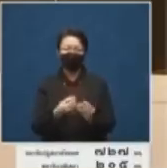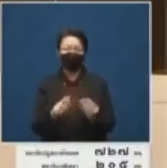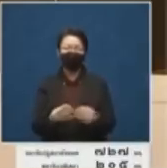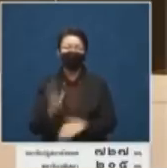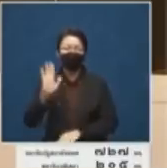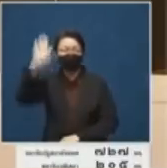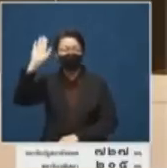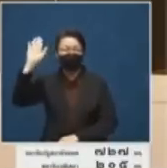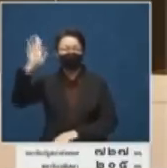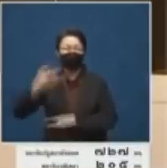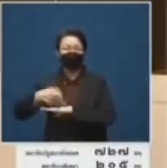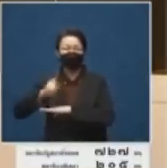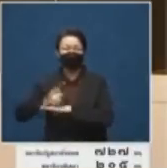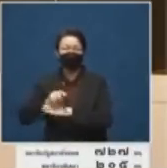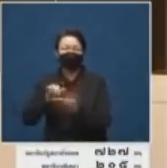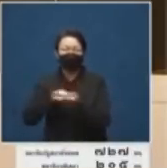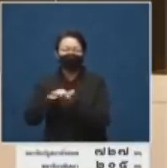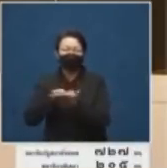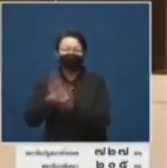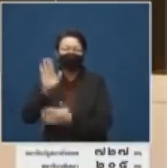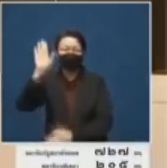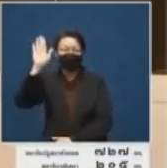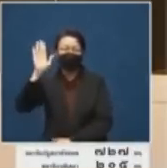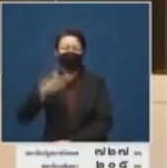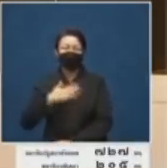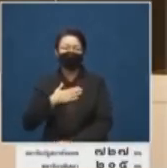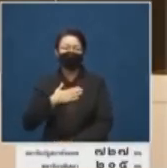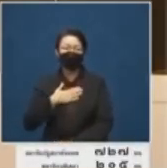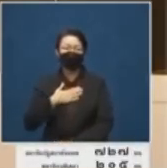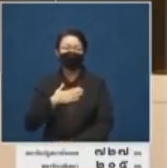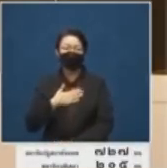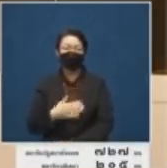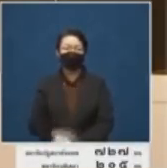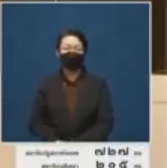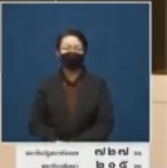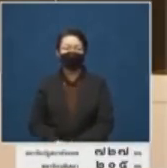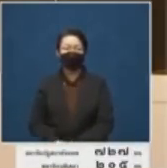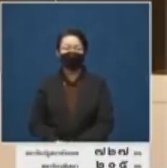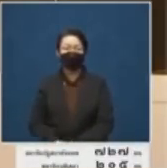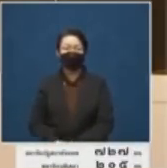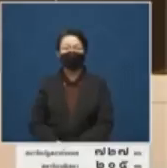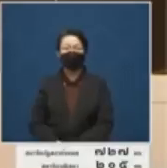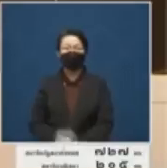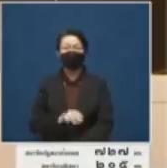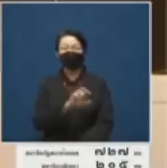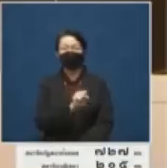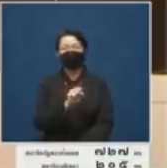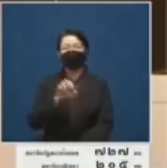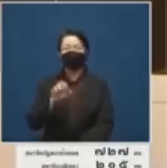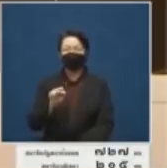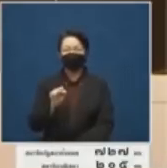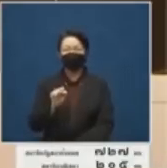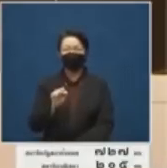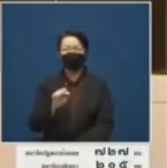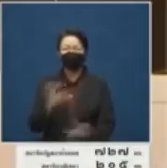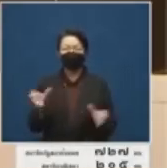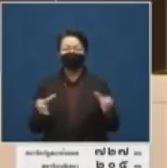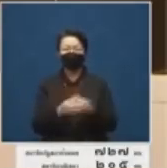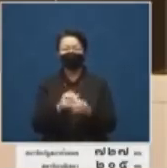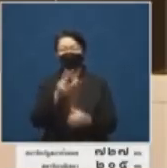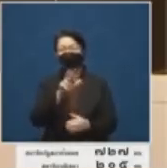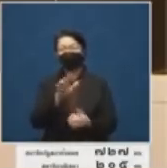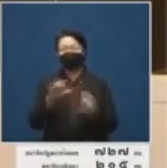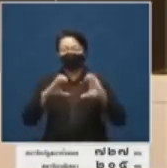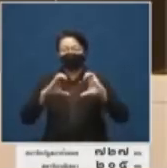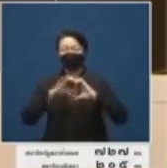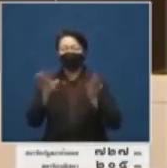อยู่ระหว่างการพิจารณาเรื่ององค์ประชุมนั่นแหละ ค่ะ คุณศรีนวลเนี่ยก็ยกมือขอหารือเลยเอาสิ่งศักดิ์สิทธิ์ม